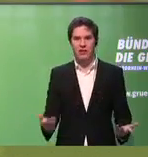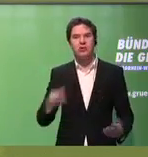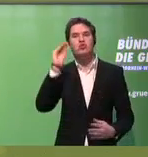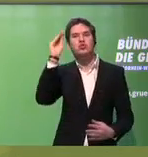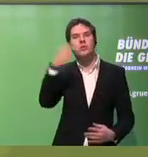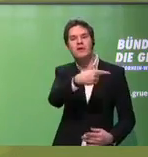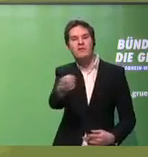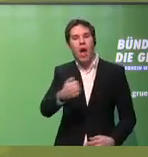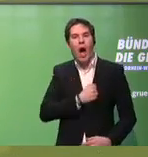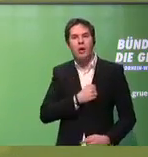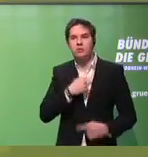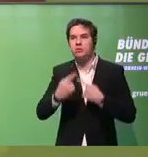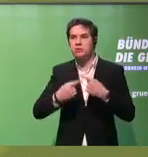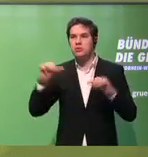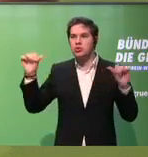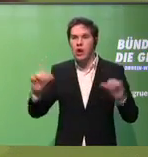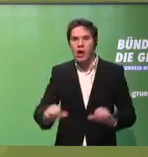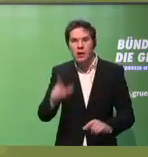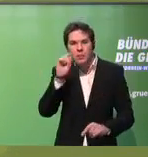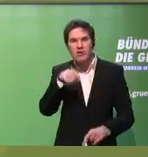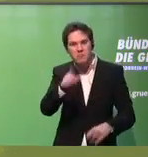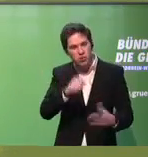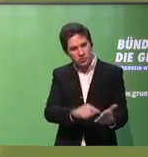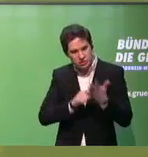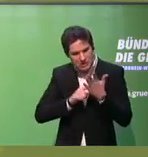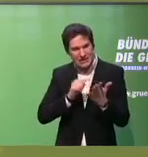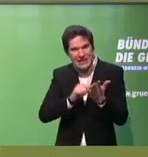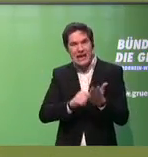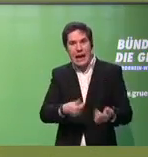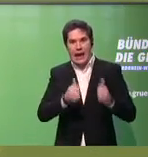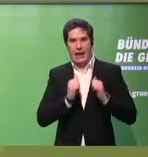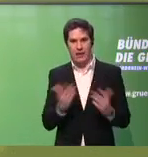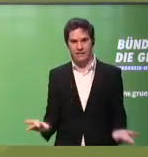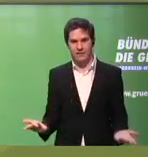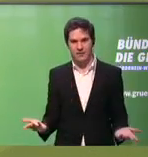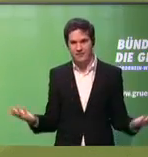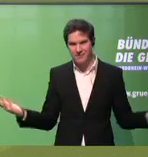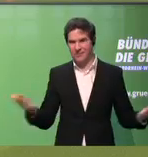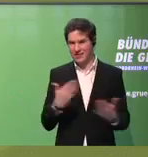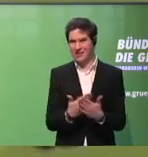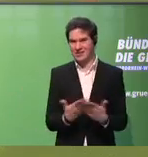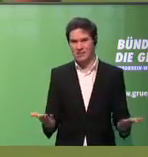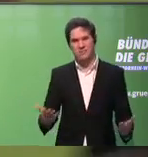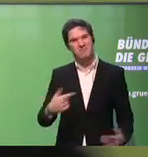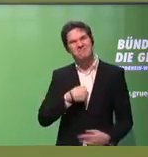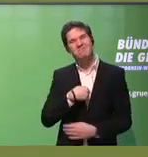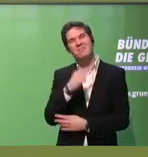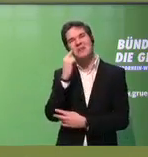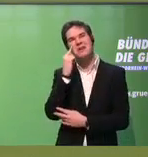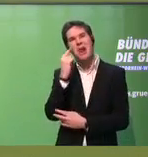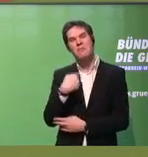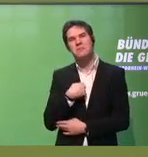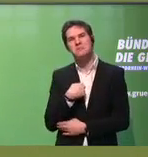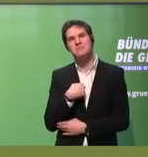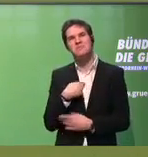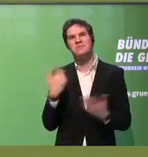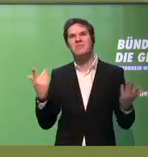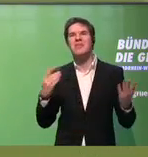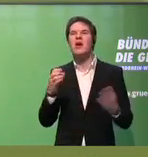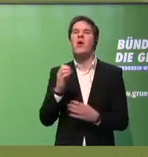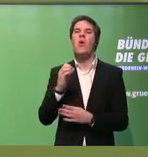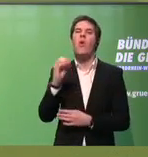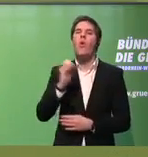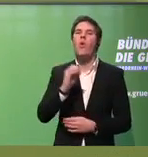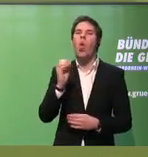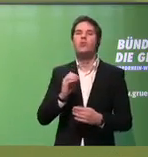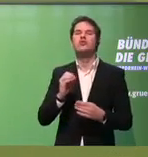eine andere Antwort sein kann als diese Auseinandersetzung um Ökologie. Ich glaube, dass diese Verbindung von ökologischer